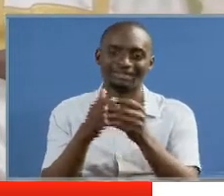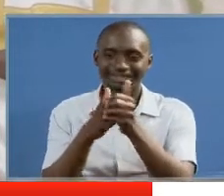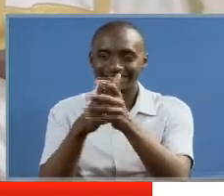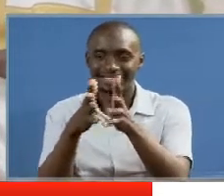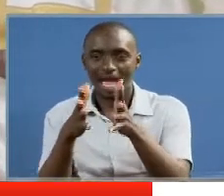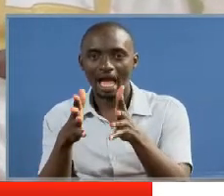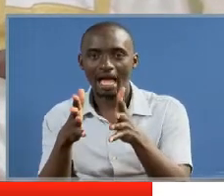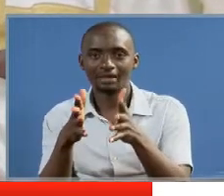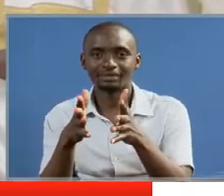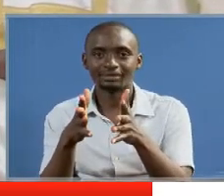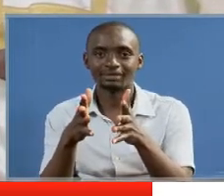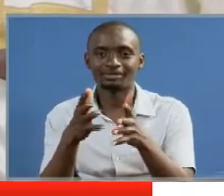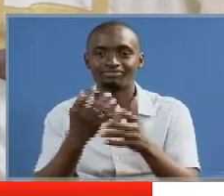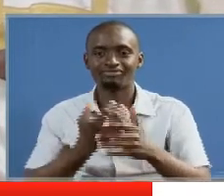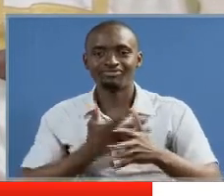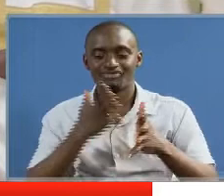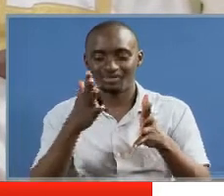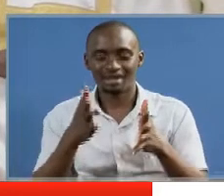mustahiki,